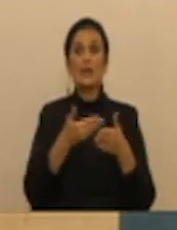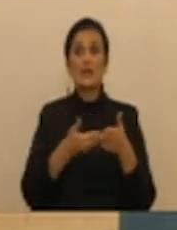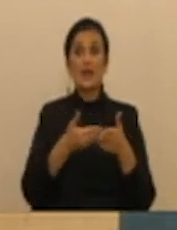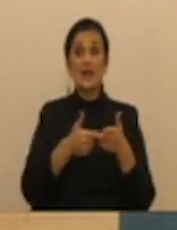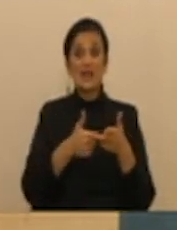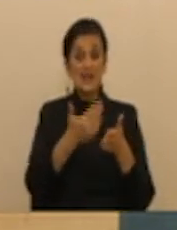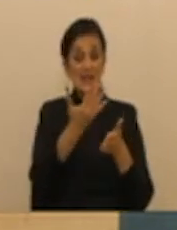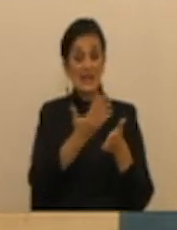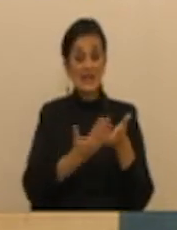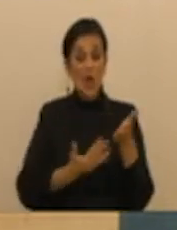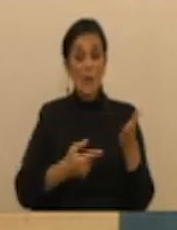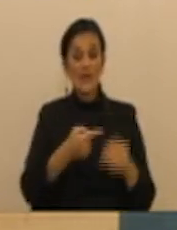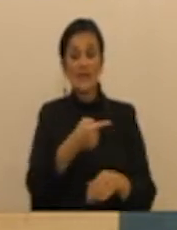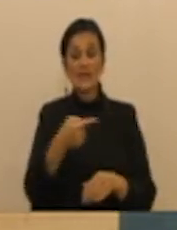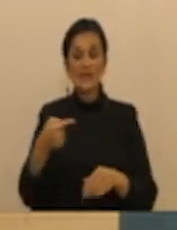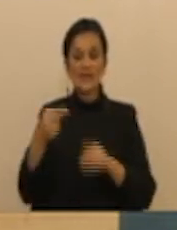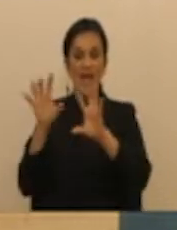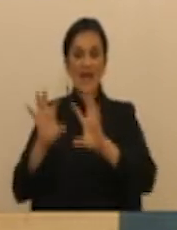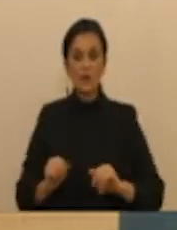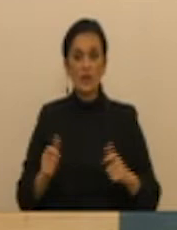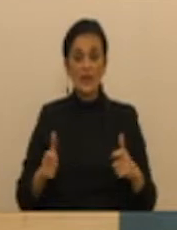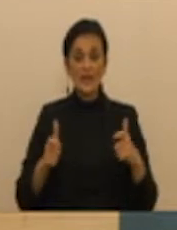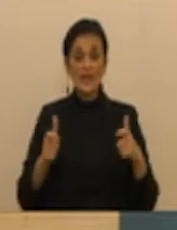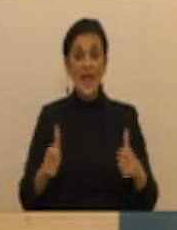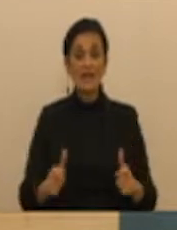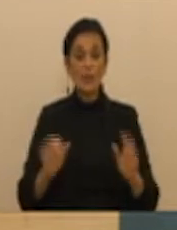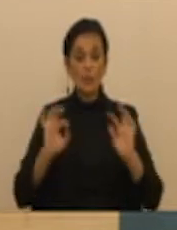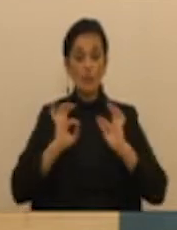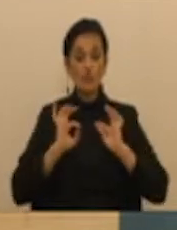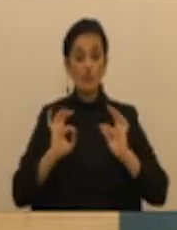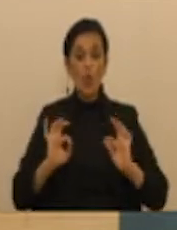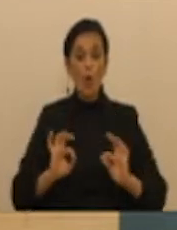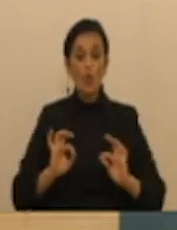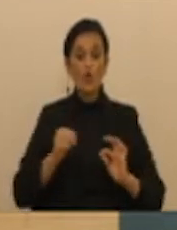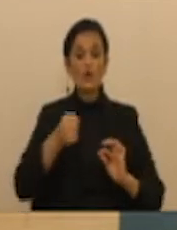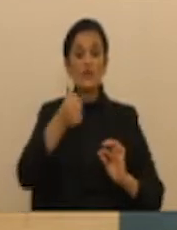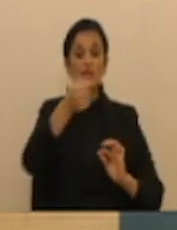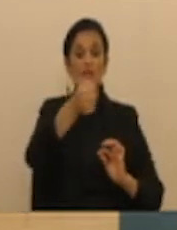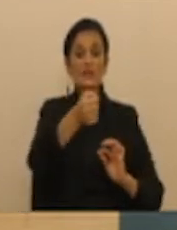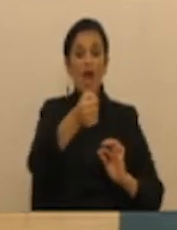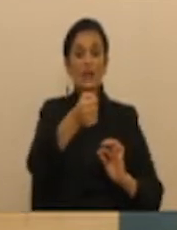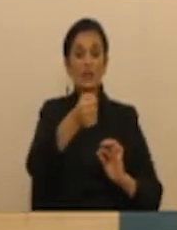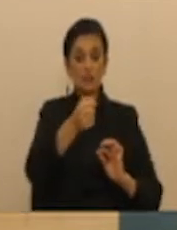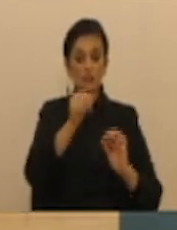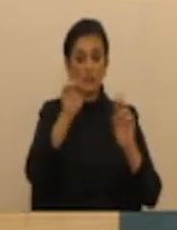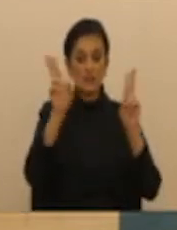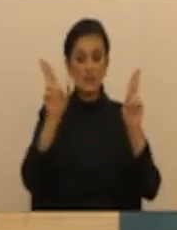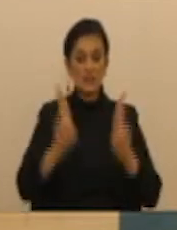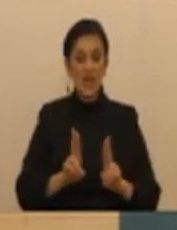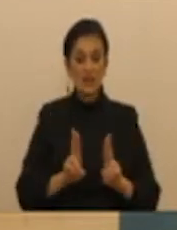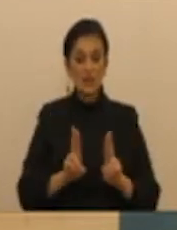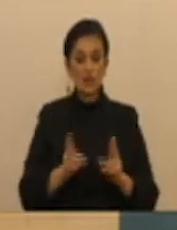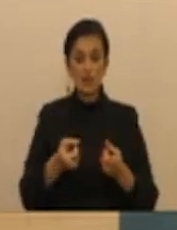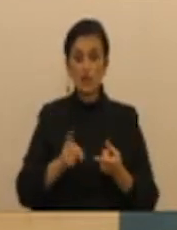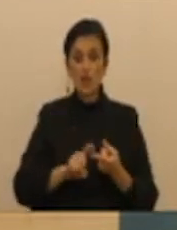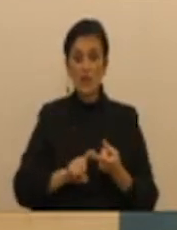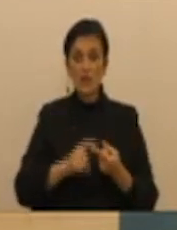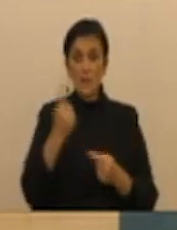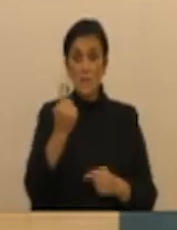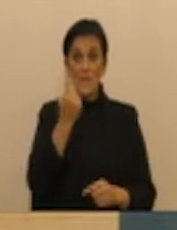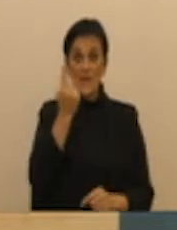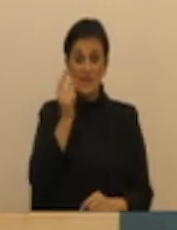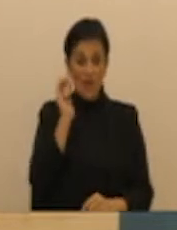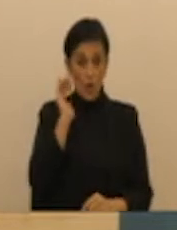რეკომენდაცია ტირე კანონი გენერალური პროკურორის დანიშნვის წესის შესახებ, რომელიც პირველი